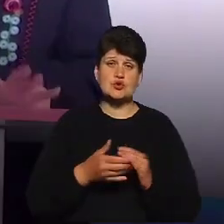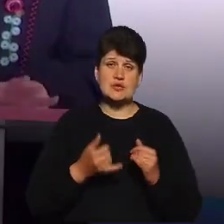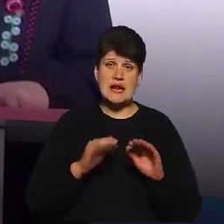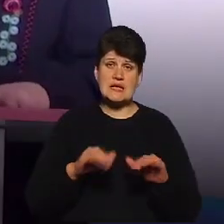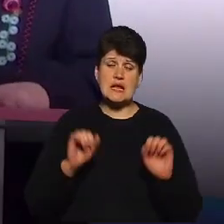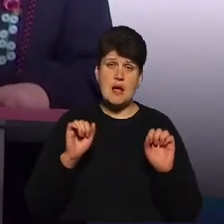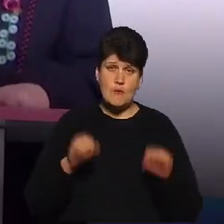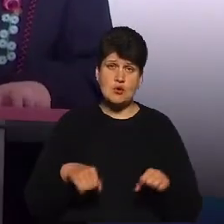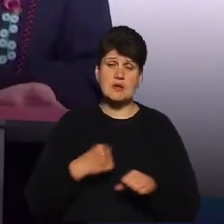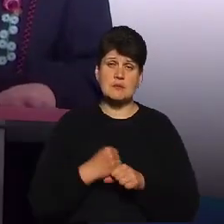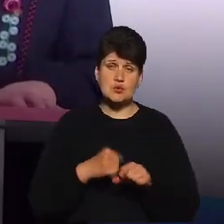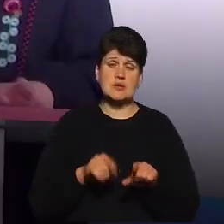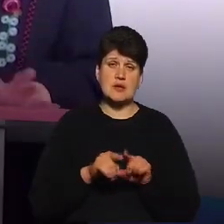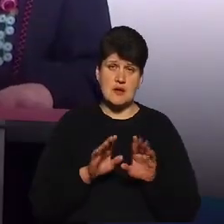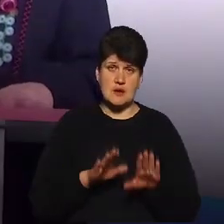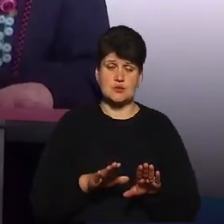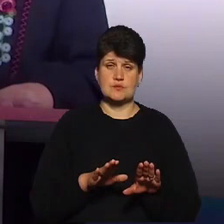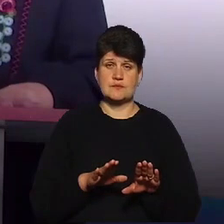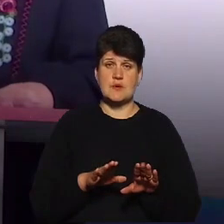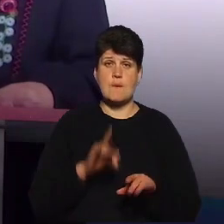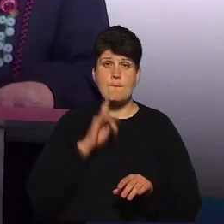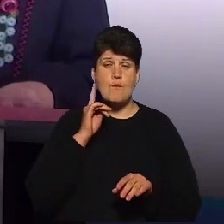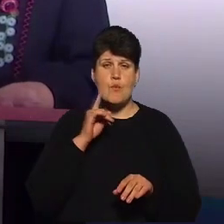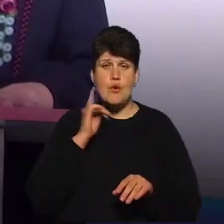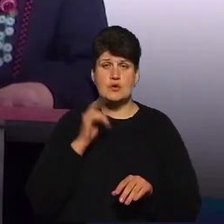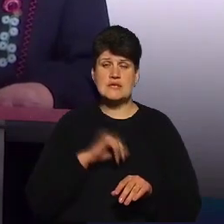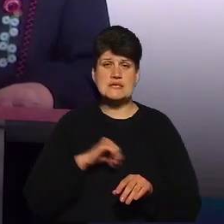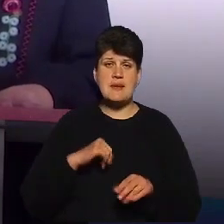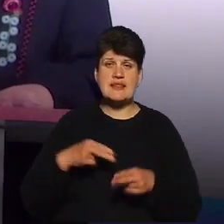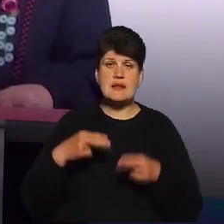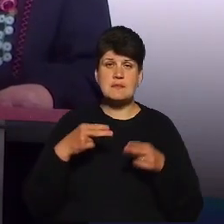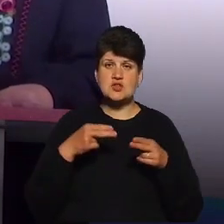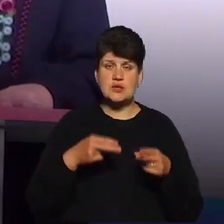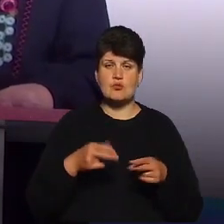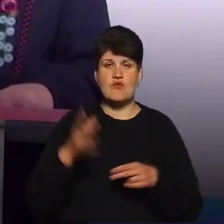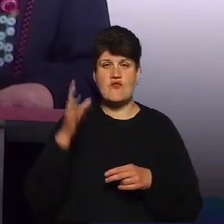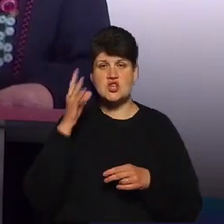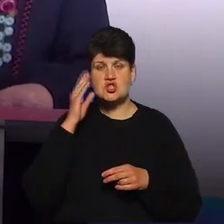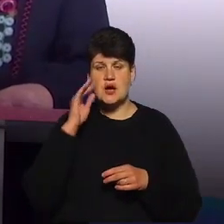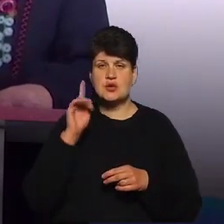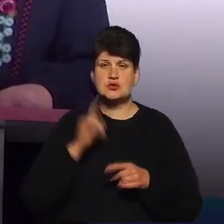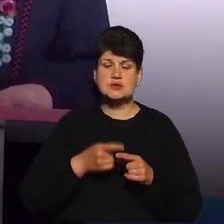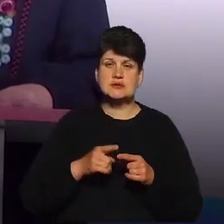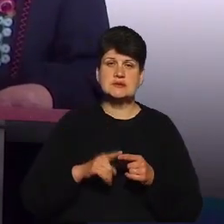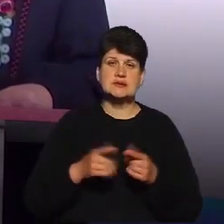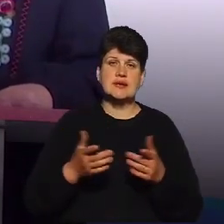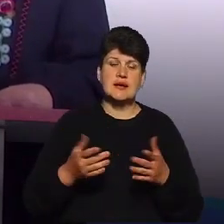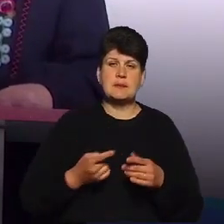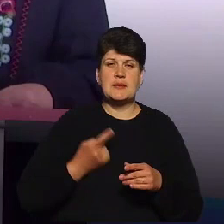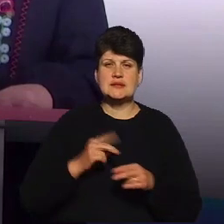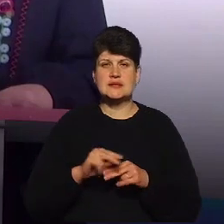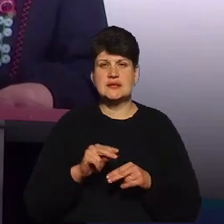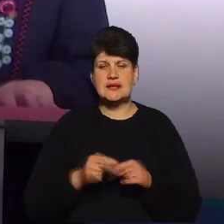Але молодь сама по собі не приїжджає, тому що, мабуть, вважають, що це, ну, якби майстер-класи, це все-таки для діток.